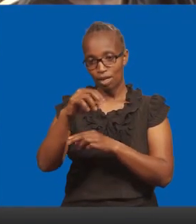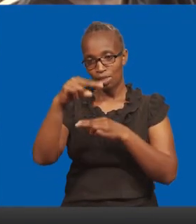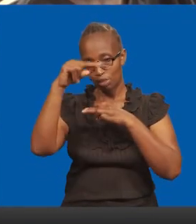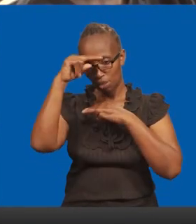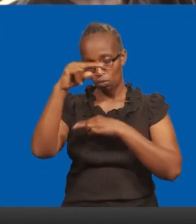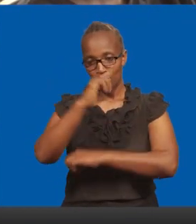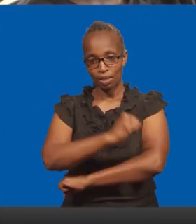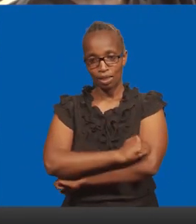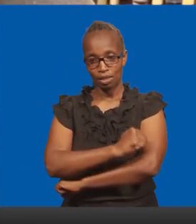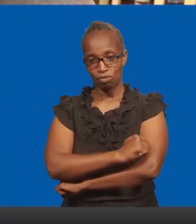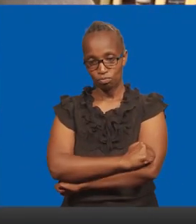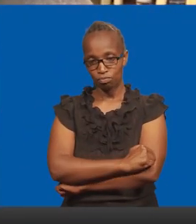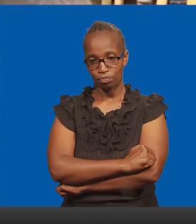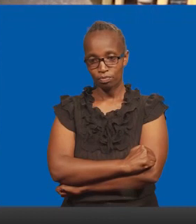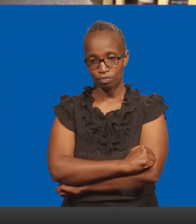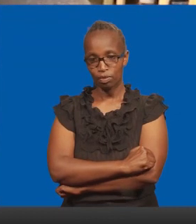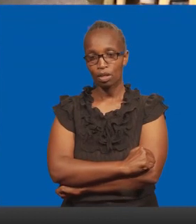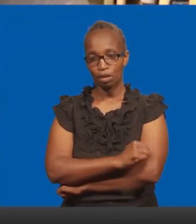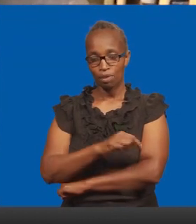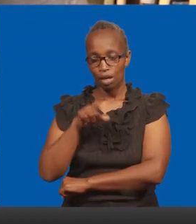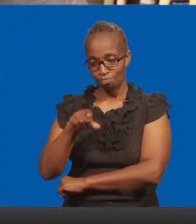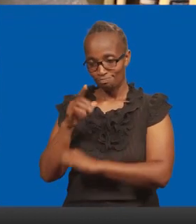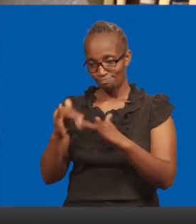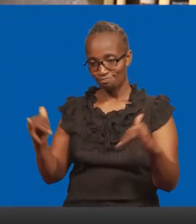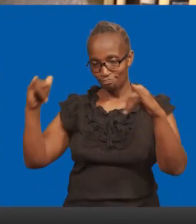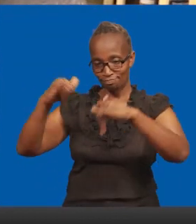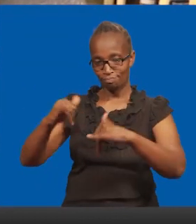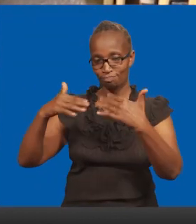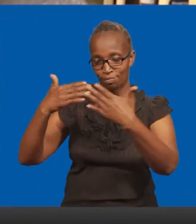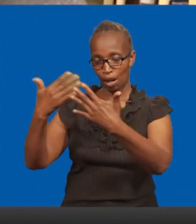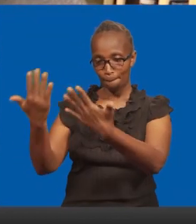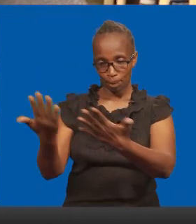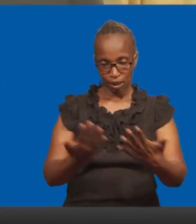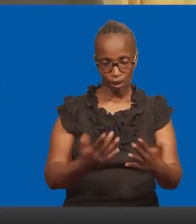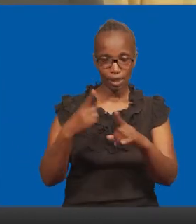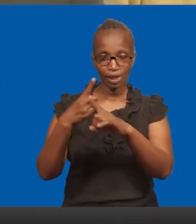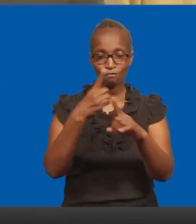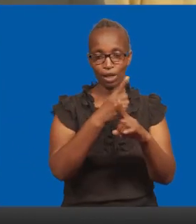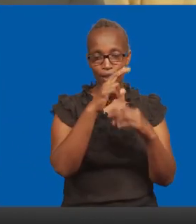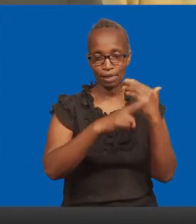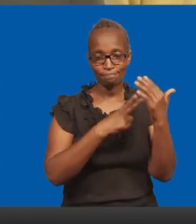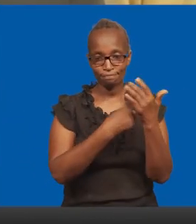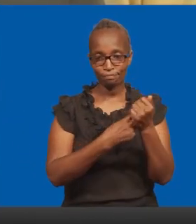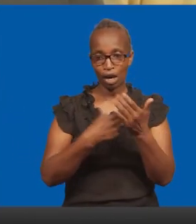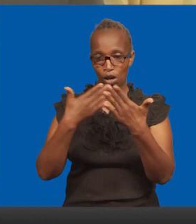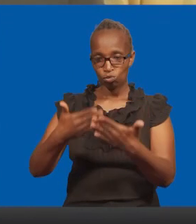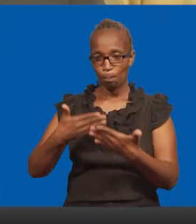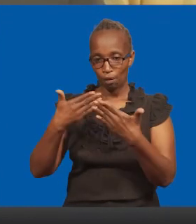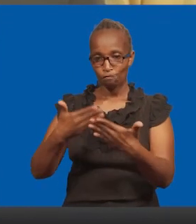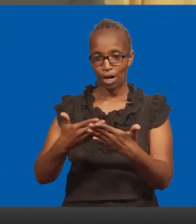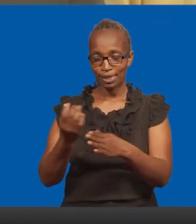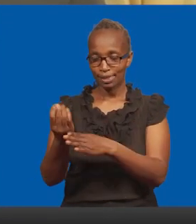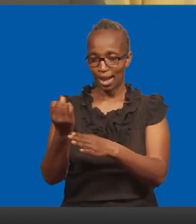Baricho, kaunti ya Kirinyaga. On the subject of power. Kongamano hili likiwapa